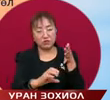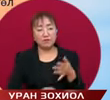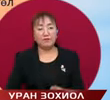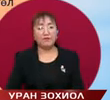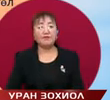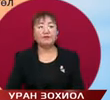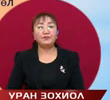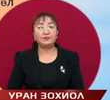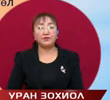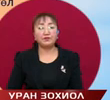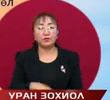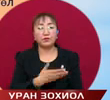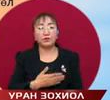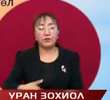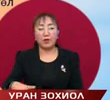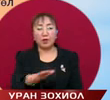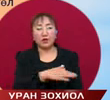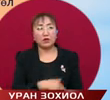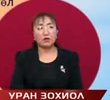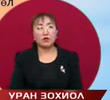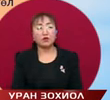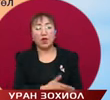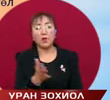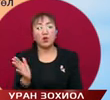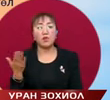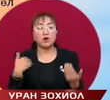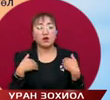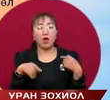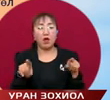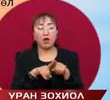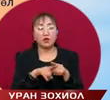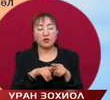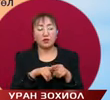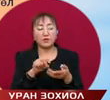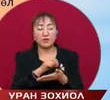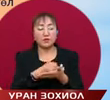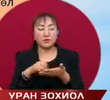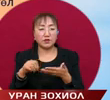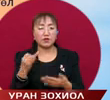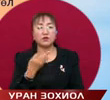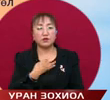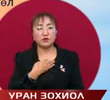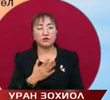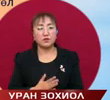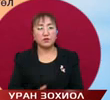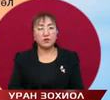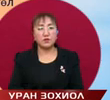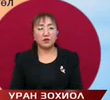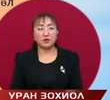За сурагчид та бүхэн багштайгаа адилхан бичсэн гэдэгт багш нь итгэж байна.